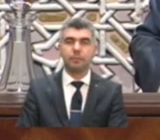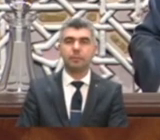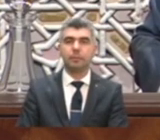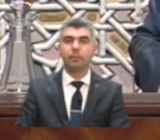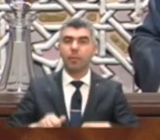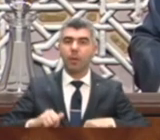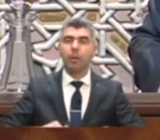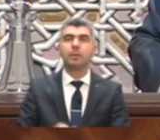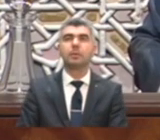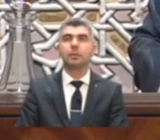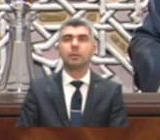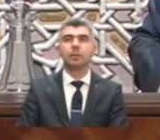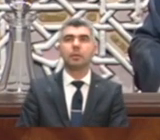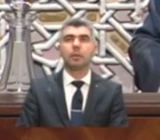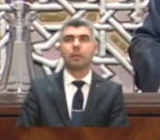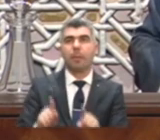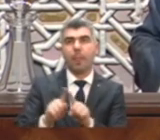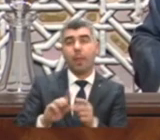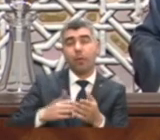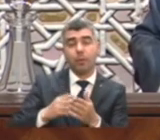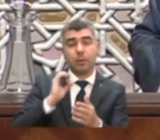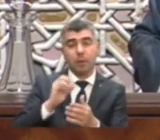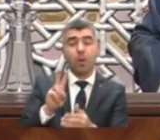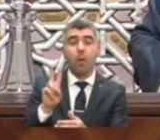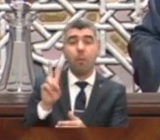السيد الوزير، في انتظار جميع خدمات التخييم